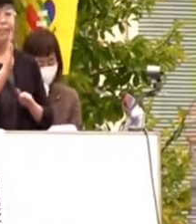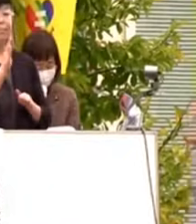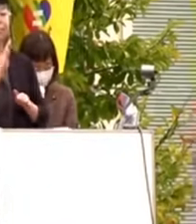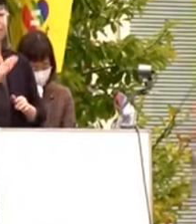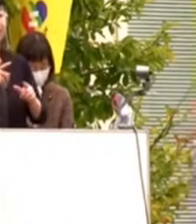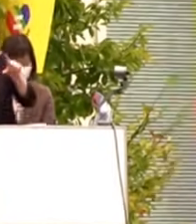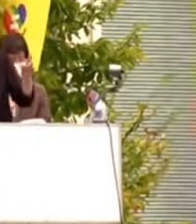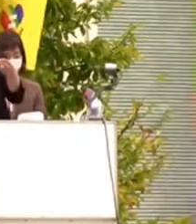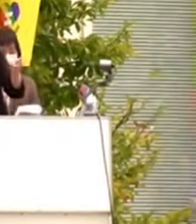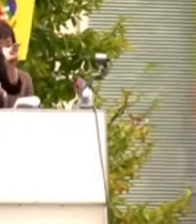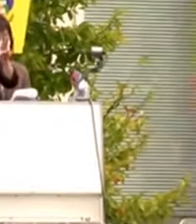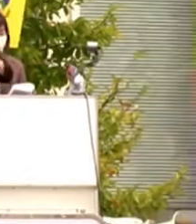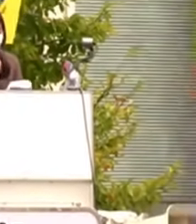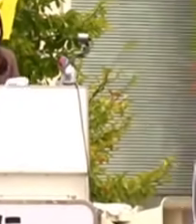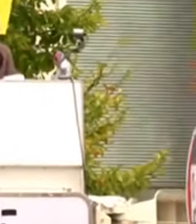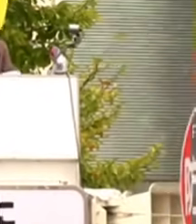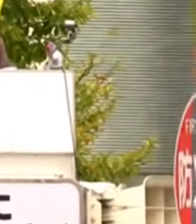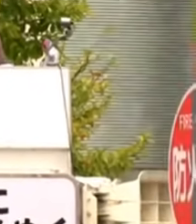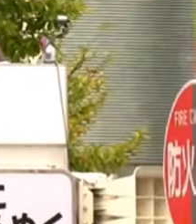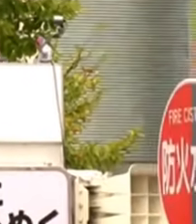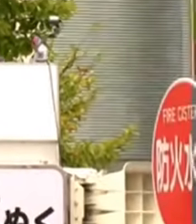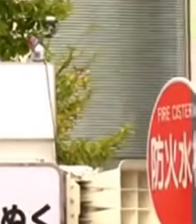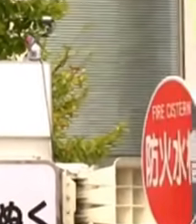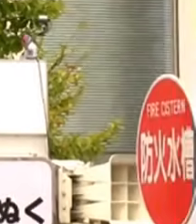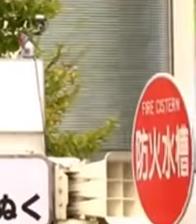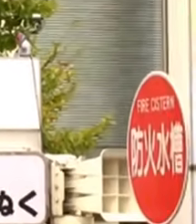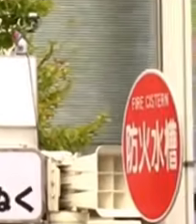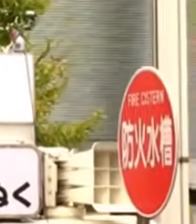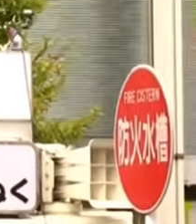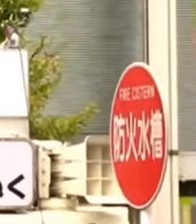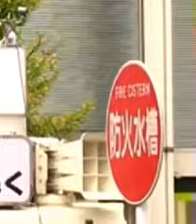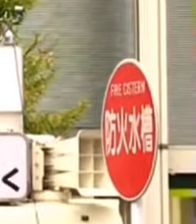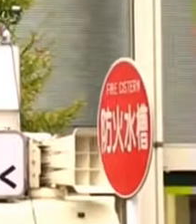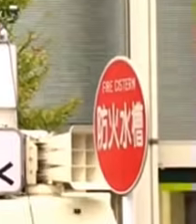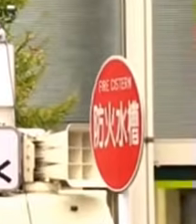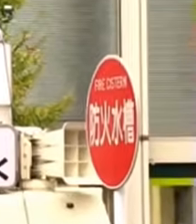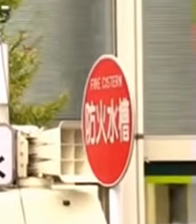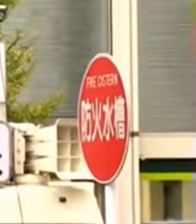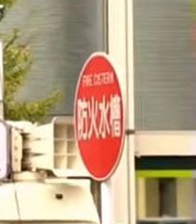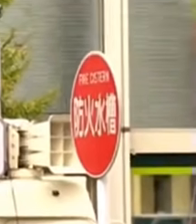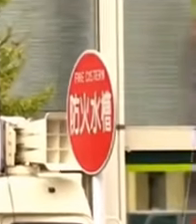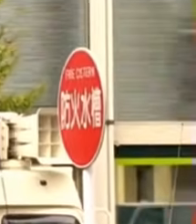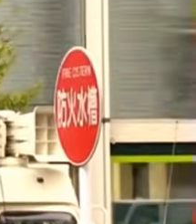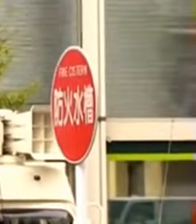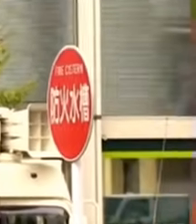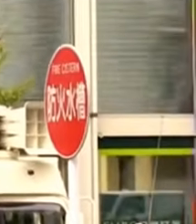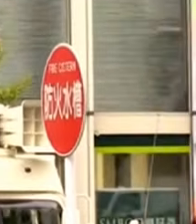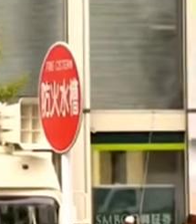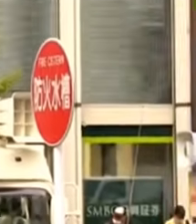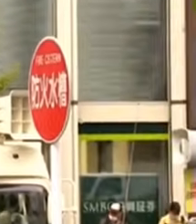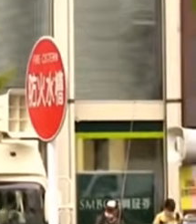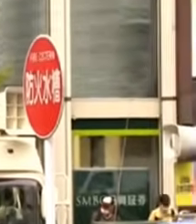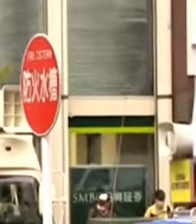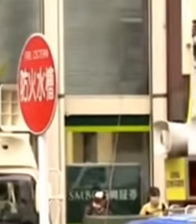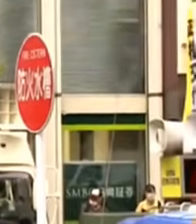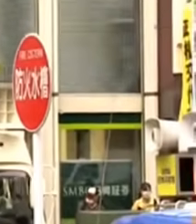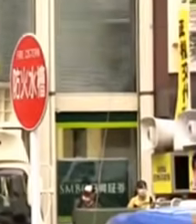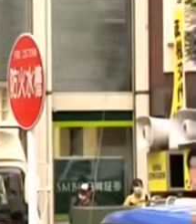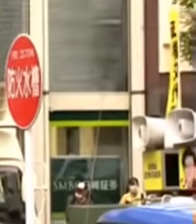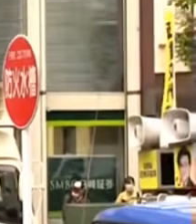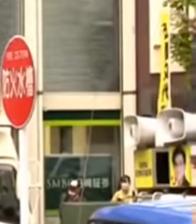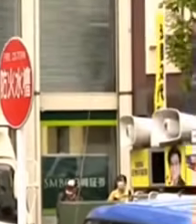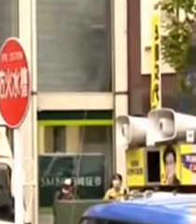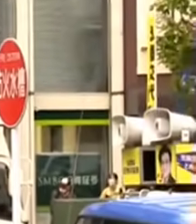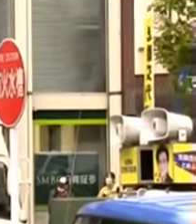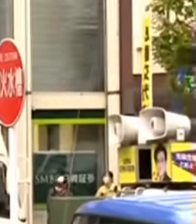党の躍進、野党共闘の勝利で政権交代を実現しましょう。重ねてご支援をお